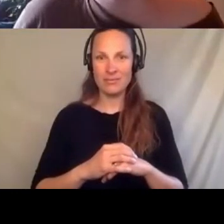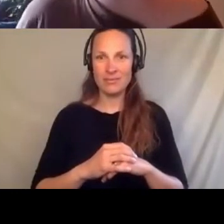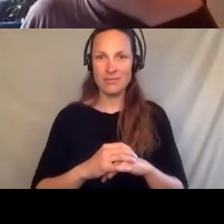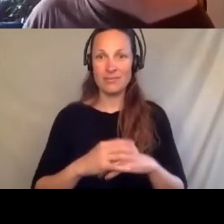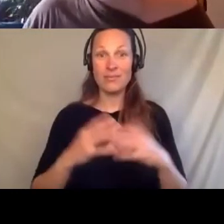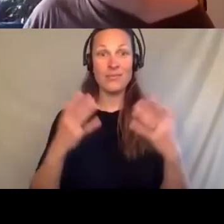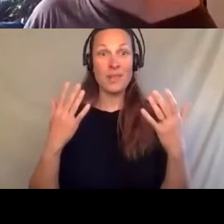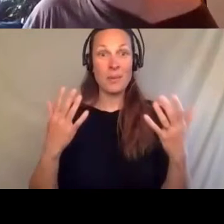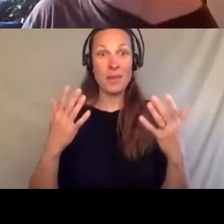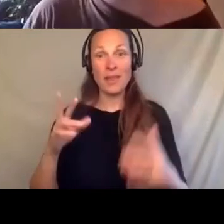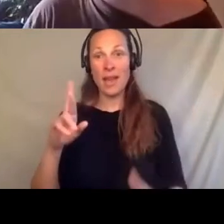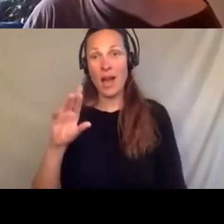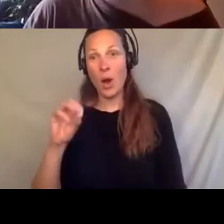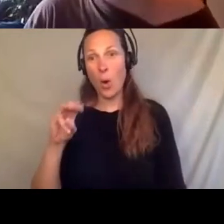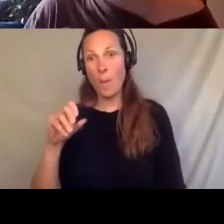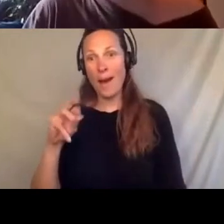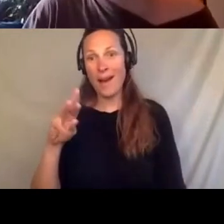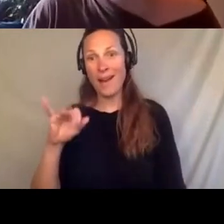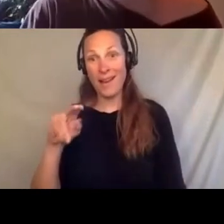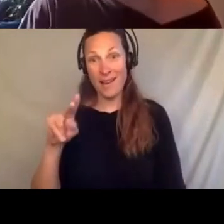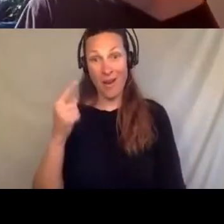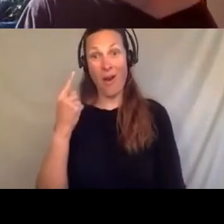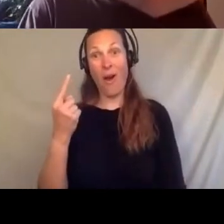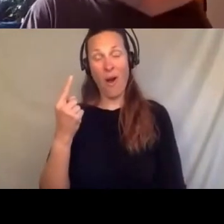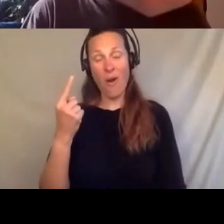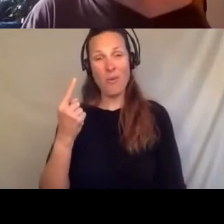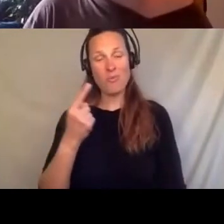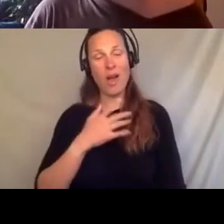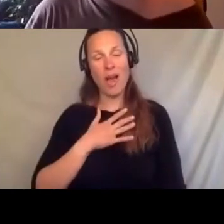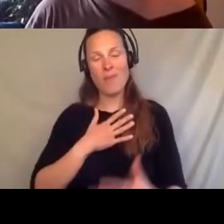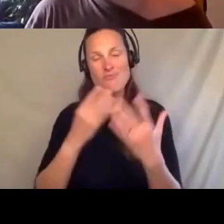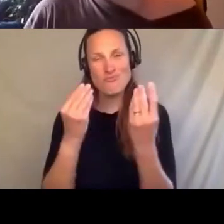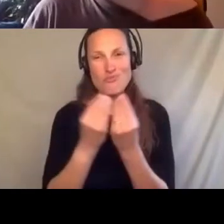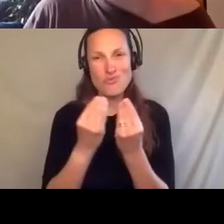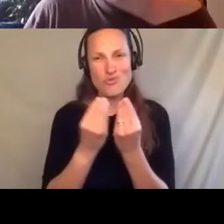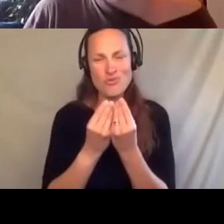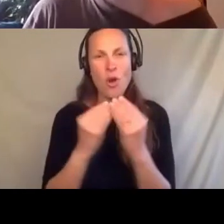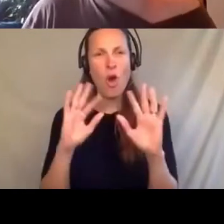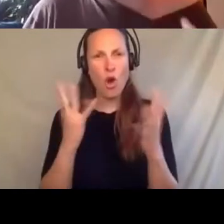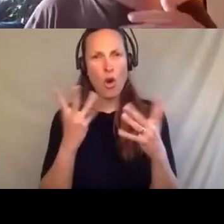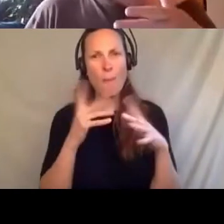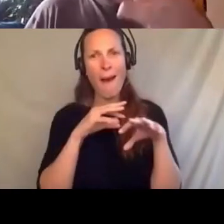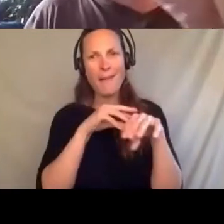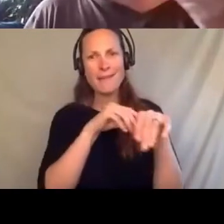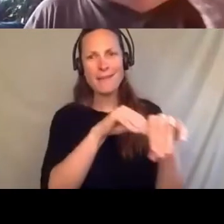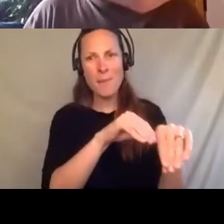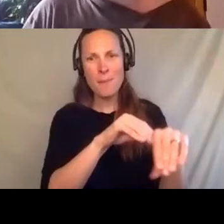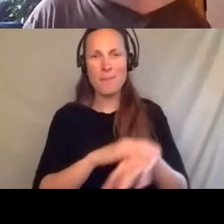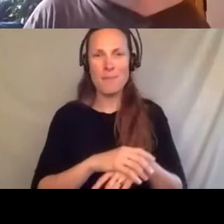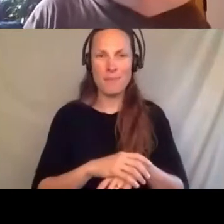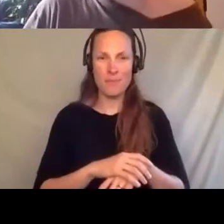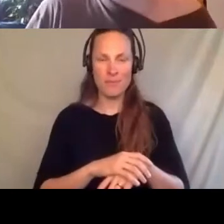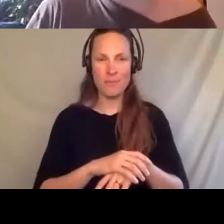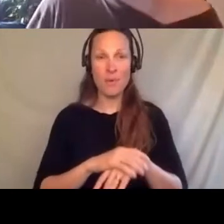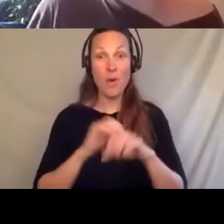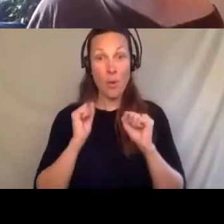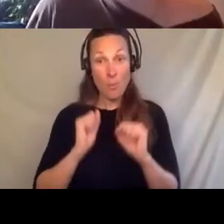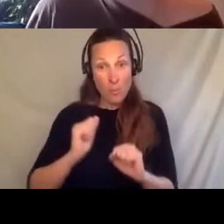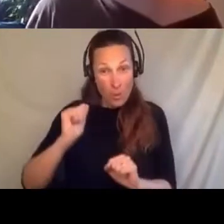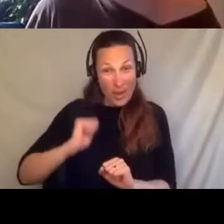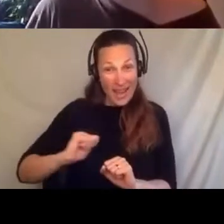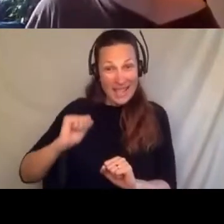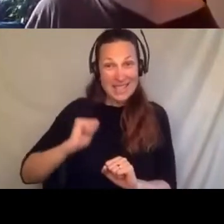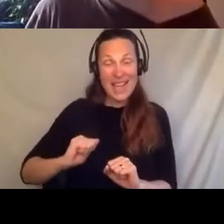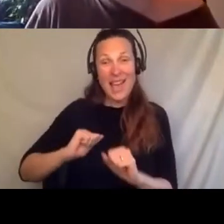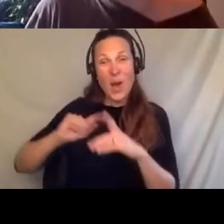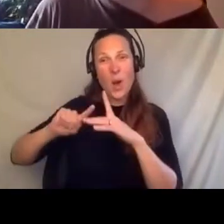Et maintenant, le romarin, un autre de mes préférés. Comment est-ce qu'on sème ça? Eh bien, vous pouvez essayer de